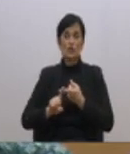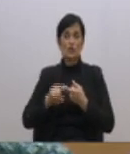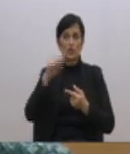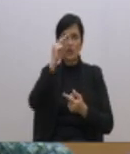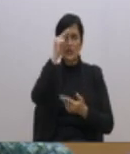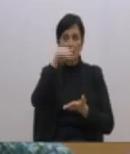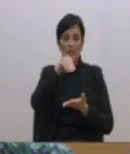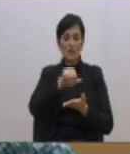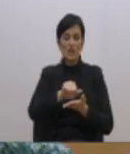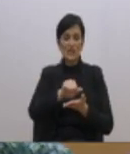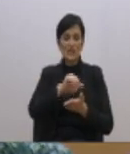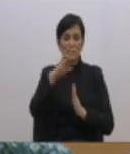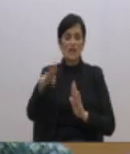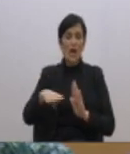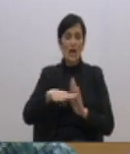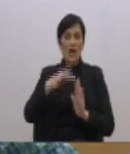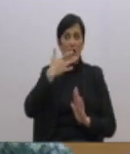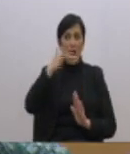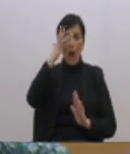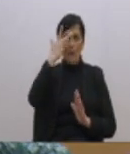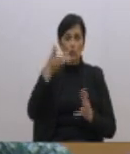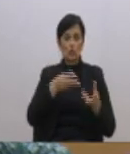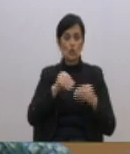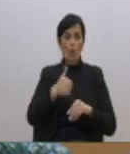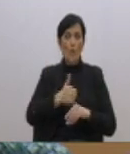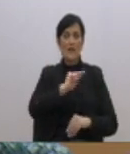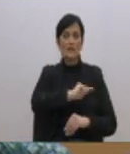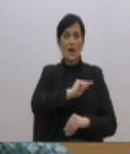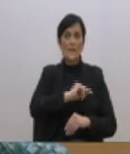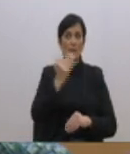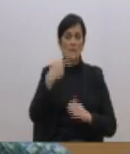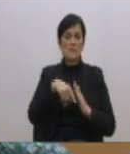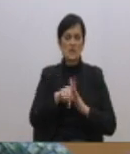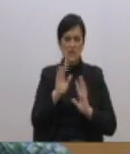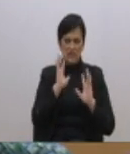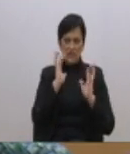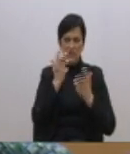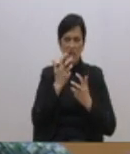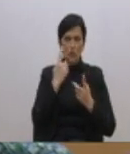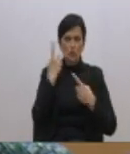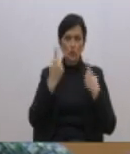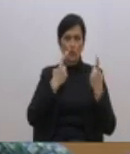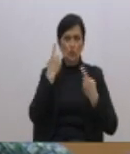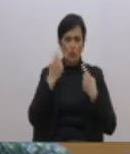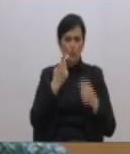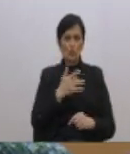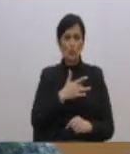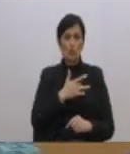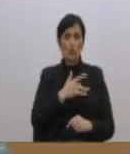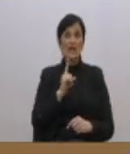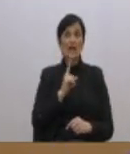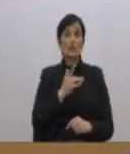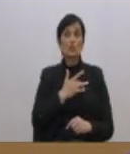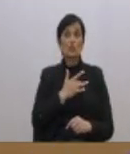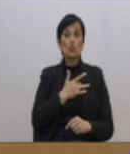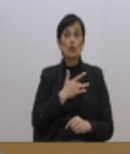შესწავლას ექვემდებარება ამერიკის კომერციის დეპარტამენტის მიერ ძალიან სერიოზულ ინფორმაციას გულისხმობ, რაც გულისხმობს